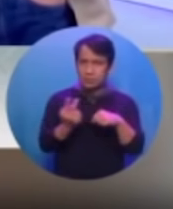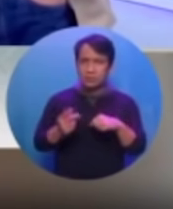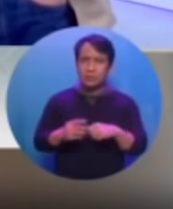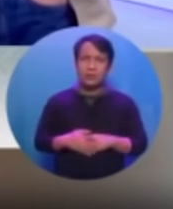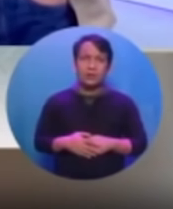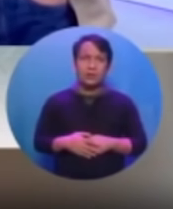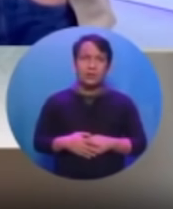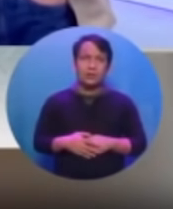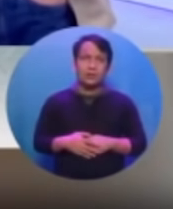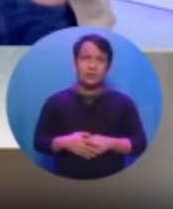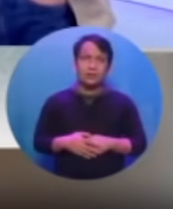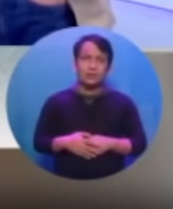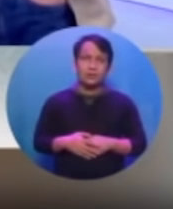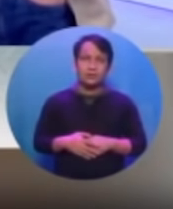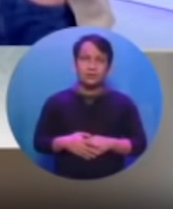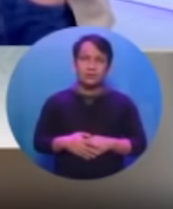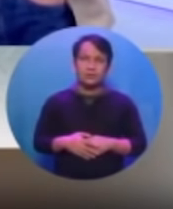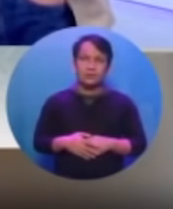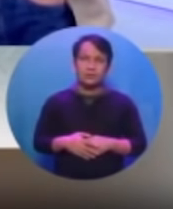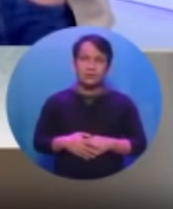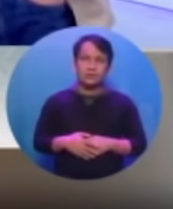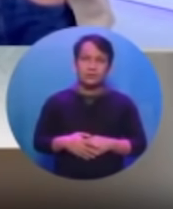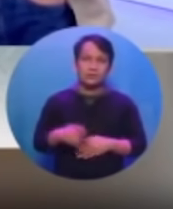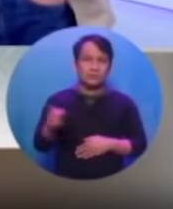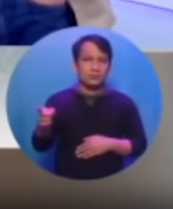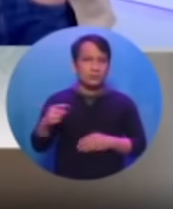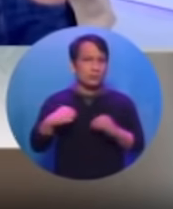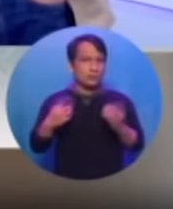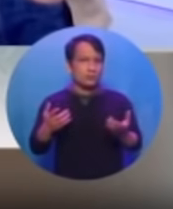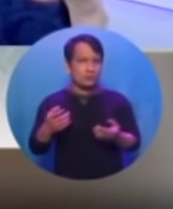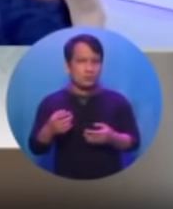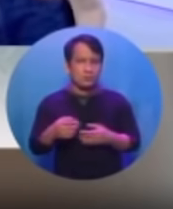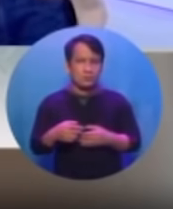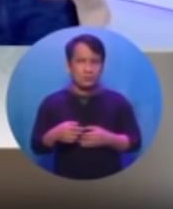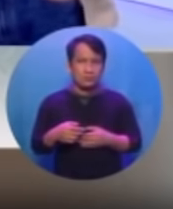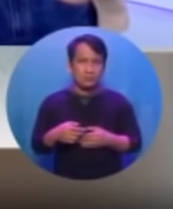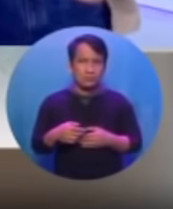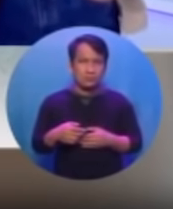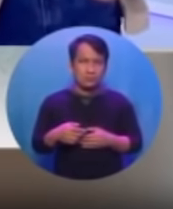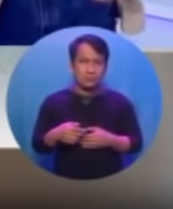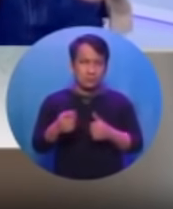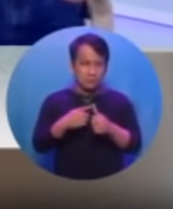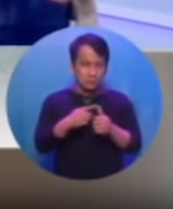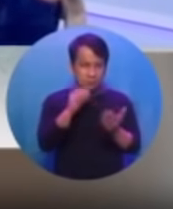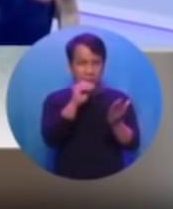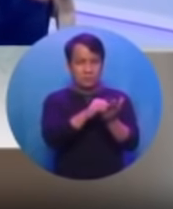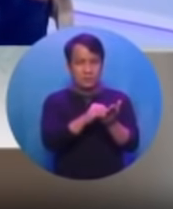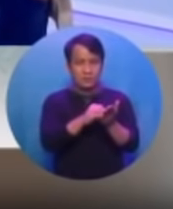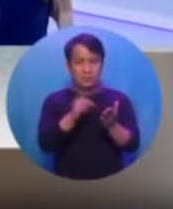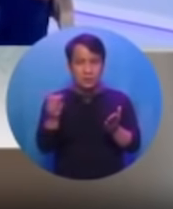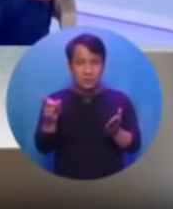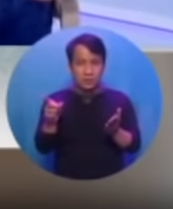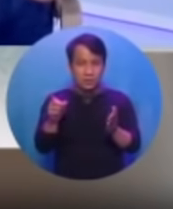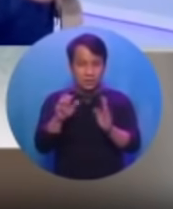parang wala lang po ako sa harapan nila. Hindi, pero ibig sabihin, may record ba ito na